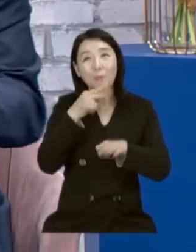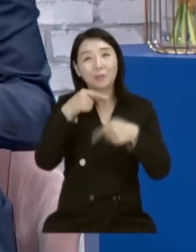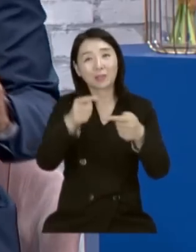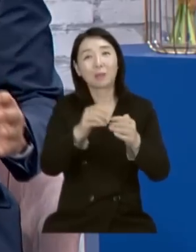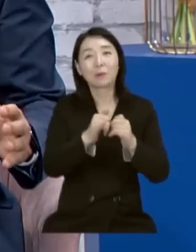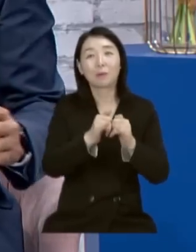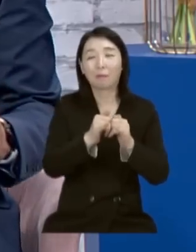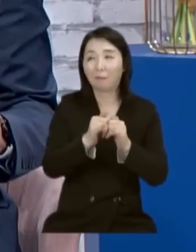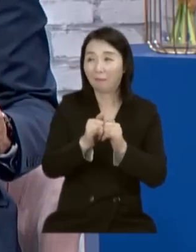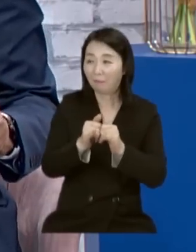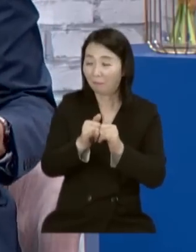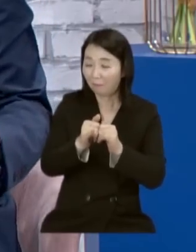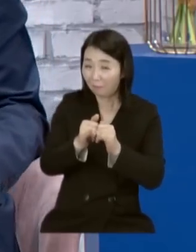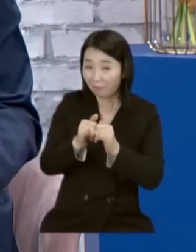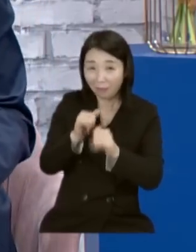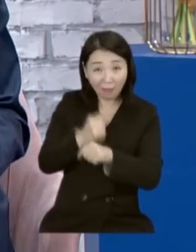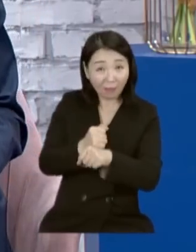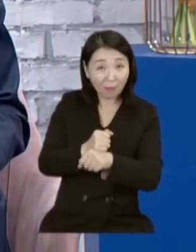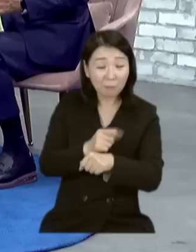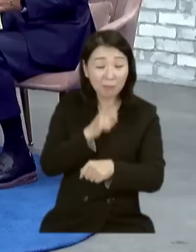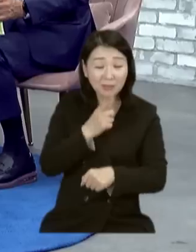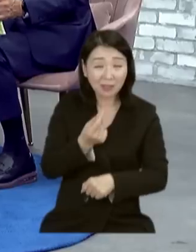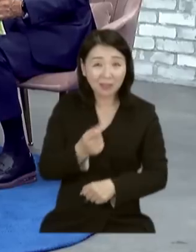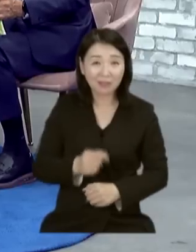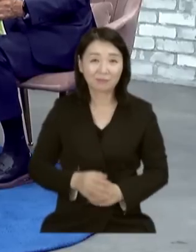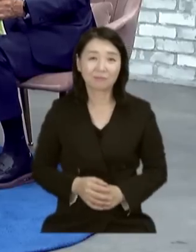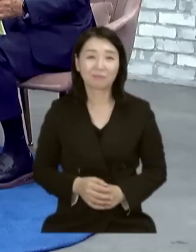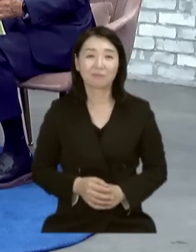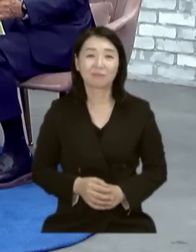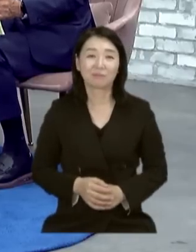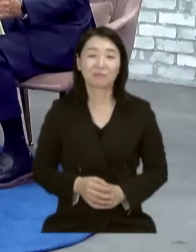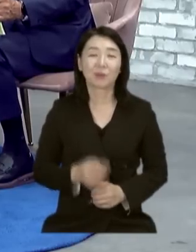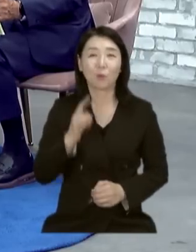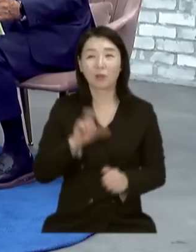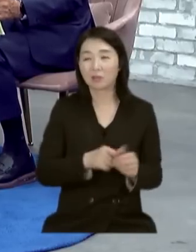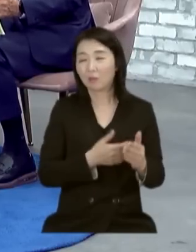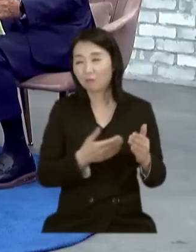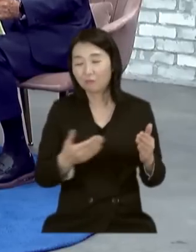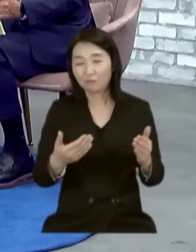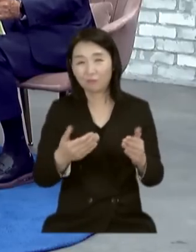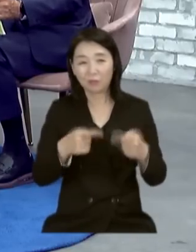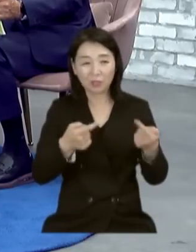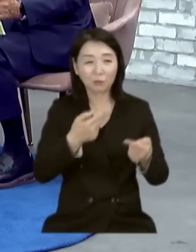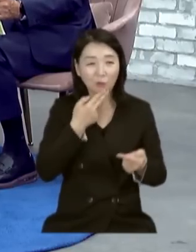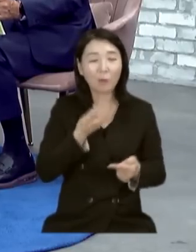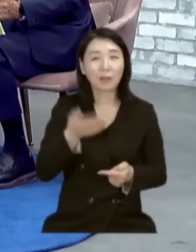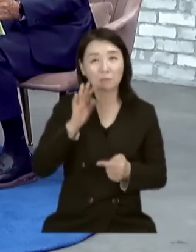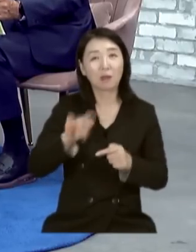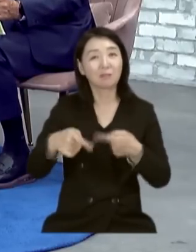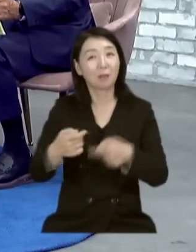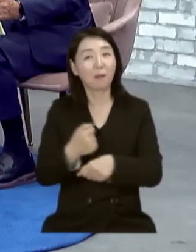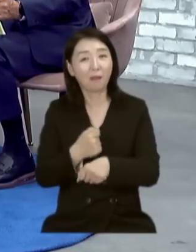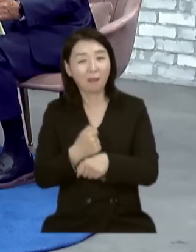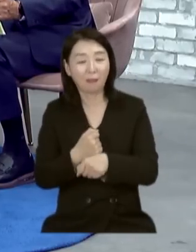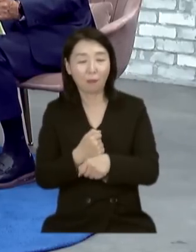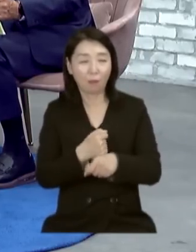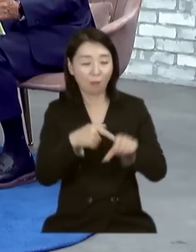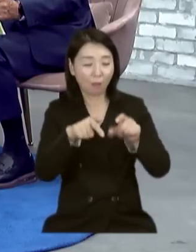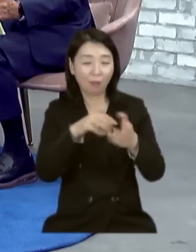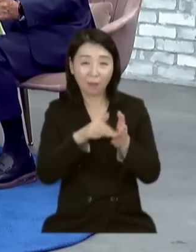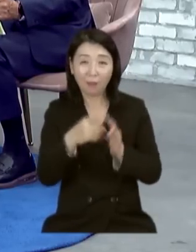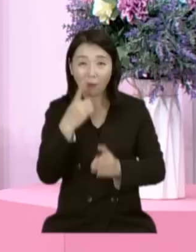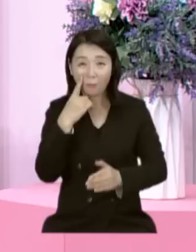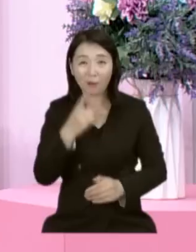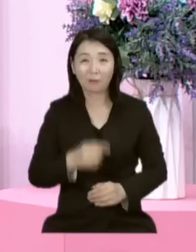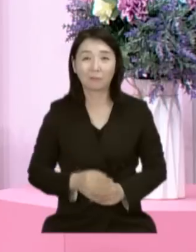예배 예. 장소로 이렇게 들어오게 되죠? 예, 들어옵니다. 예. 점점점 시간이 네. 지나가면서 들어올 것 같아요. 통계를 내본 적도 있는데.